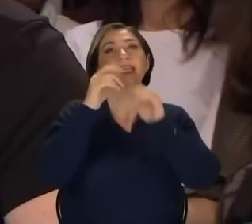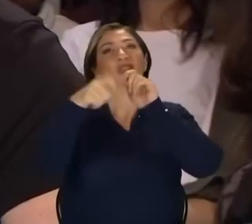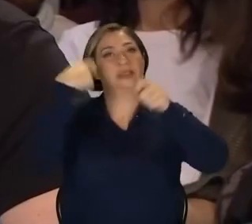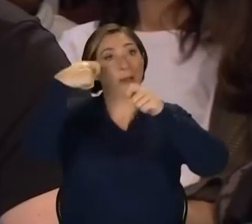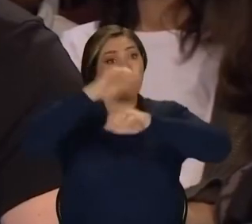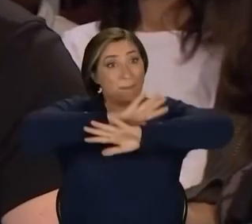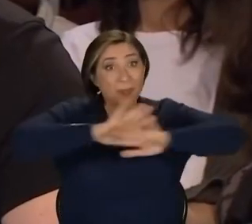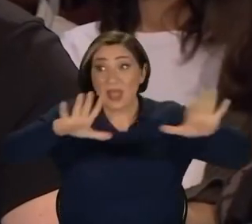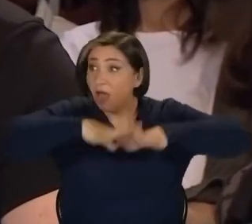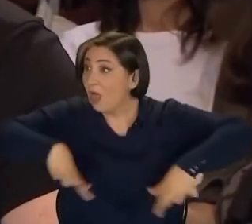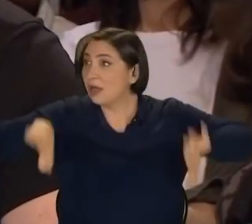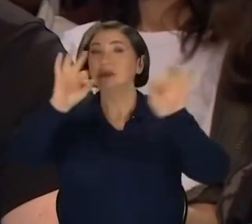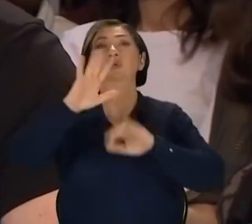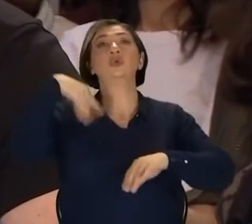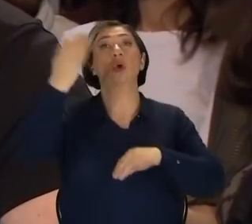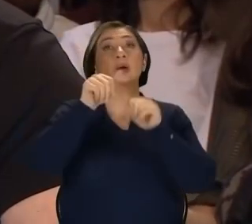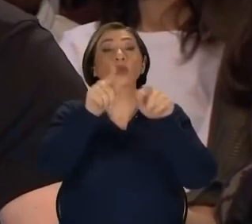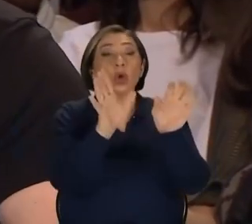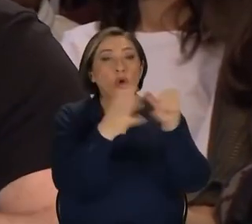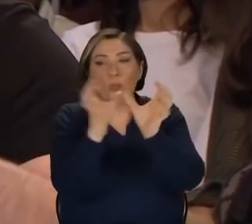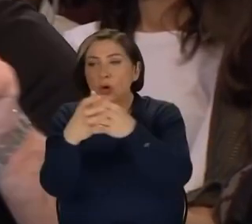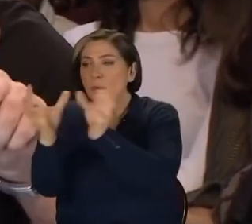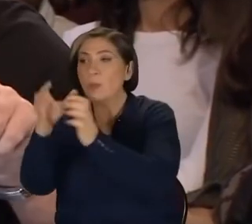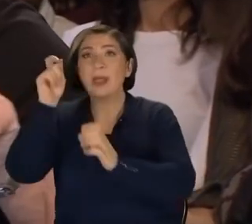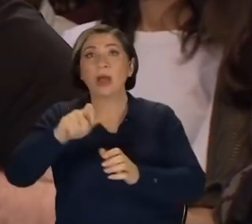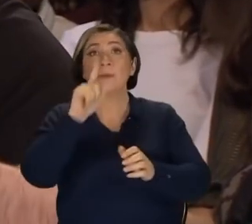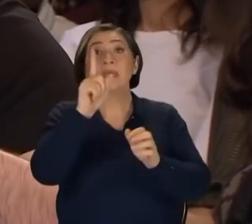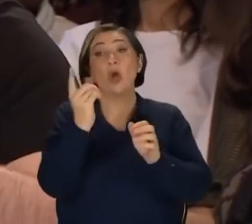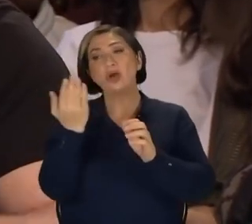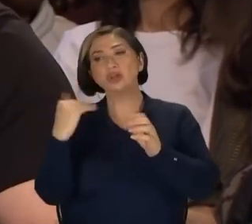Evet. Yani orada bunları gruplarken dediğin gibi bir